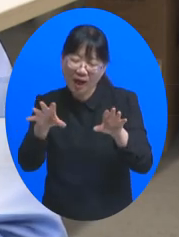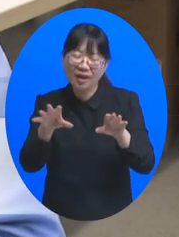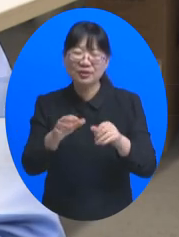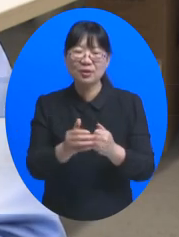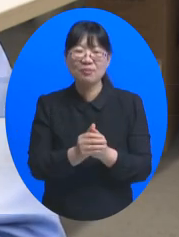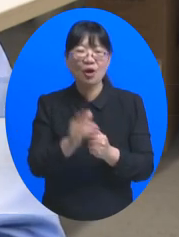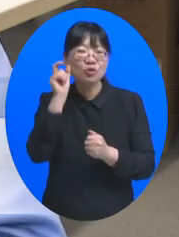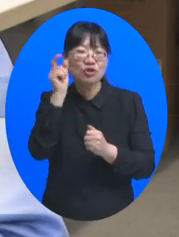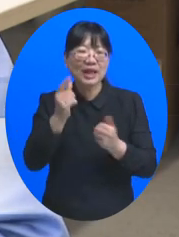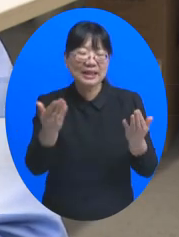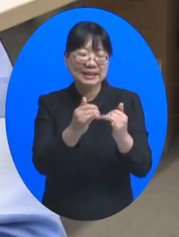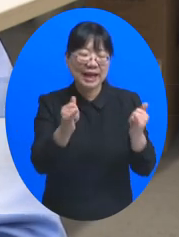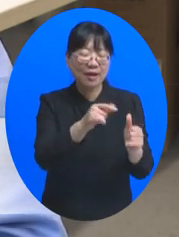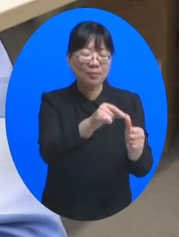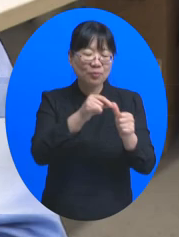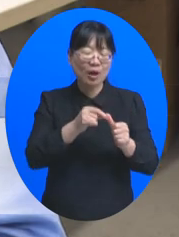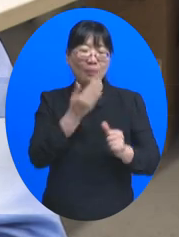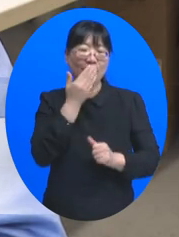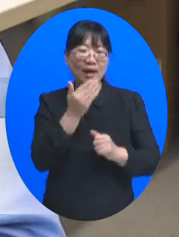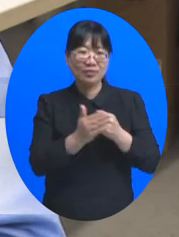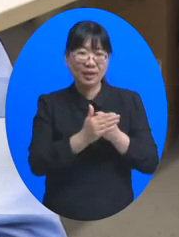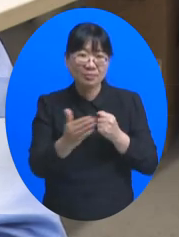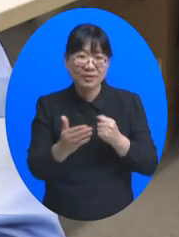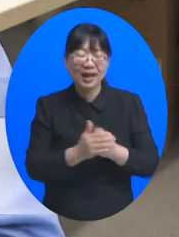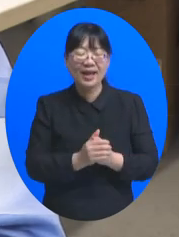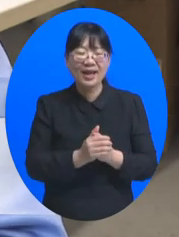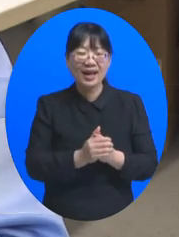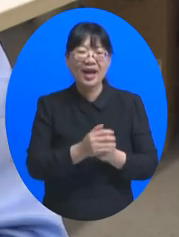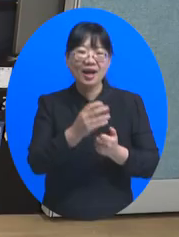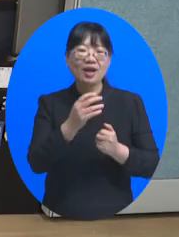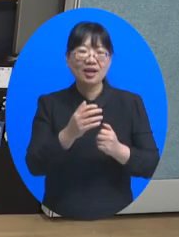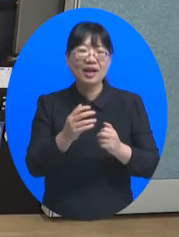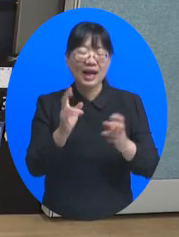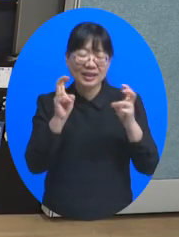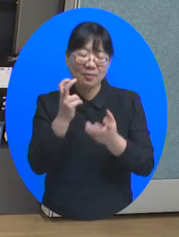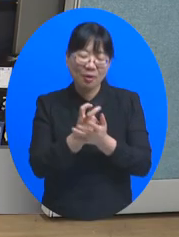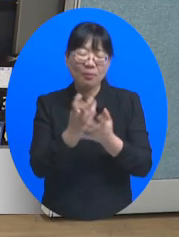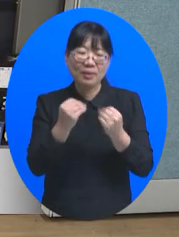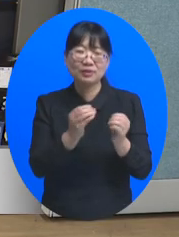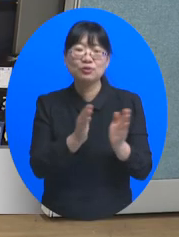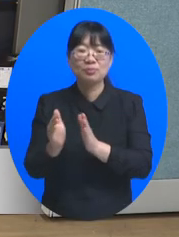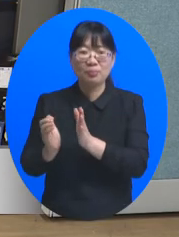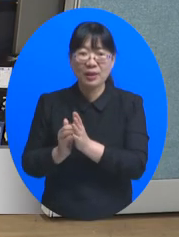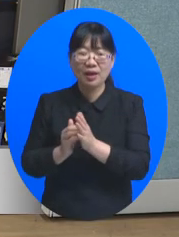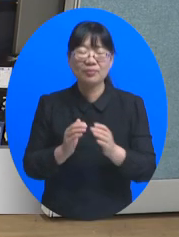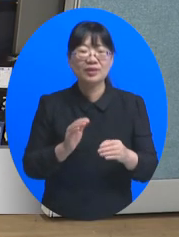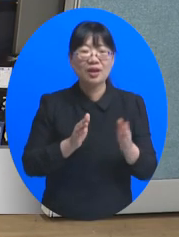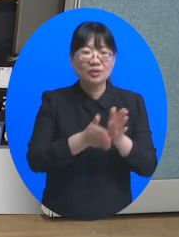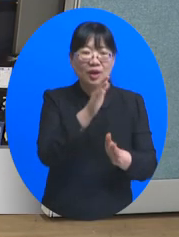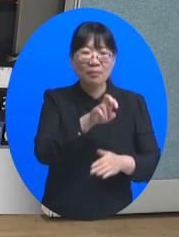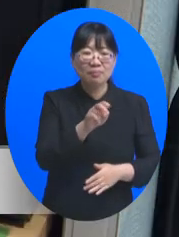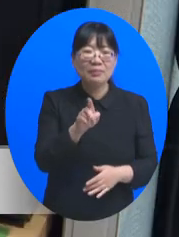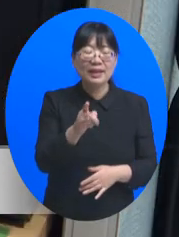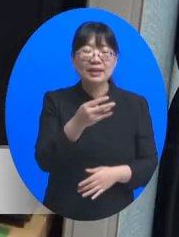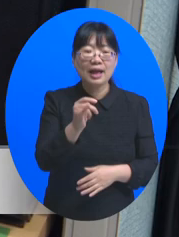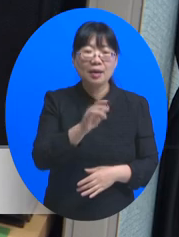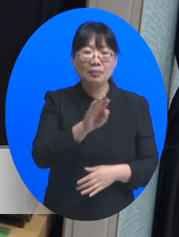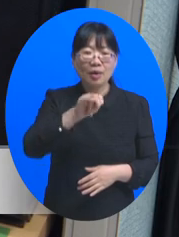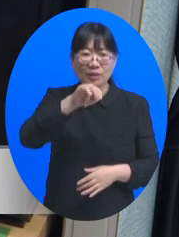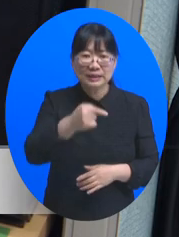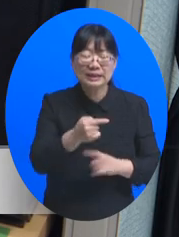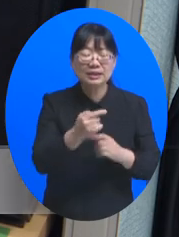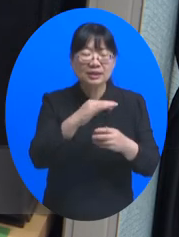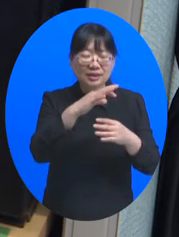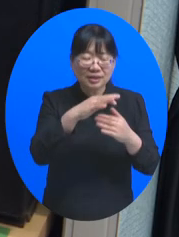올 거라고 생각을 해서 그것 때문에 이제 그런 제도들을 많이 만들게 됐습니다. 도시형 메타버스 플랫폼 서비스 개발 IT